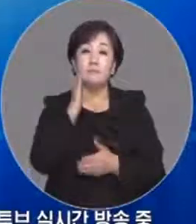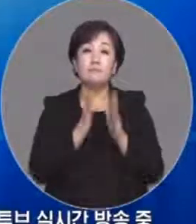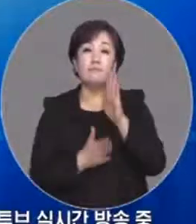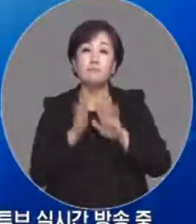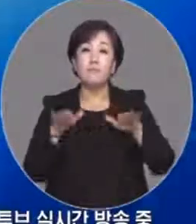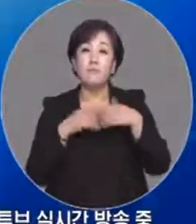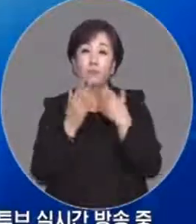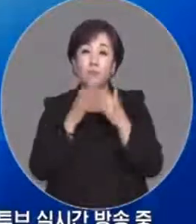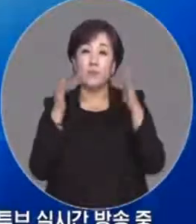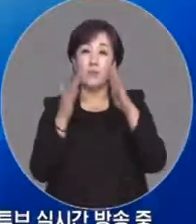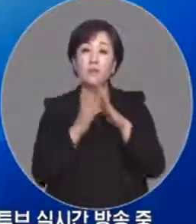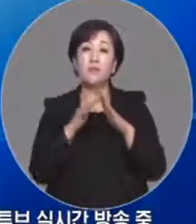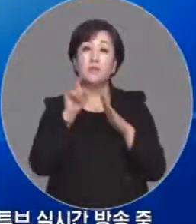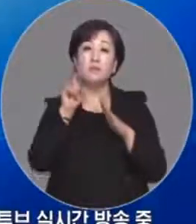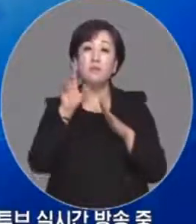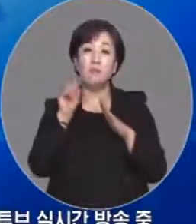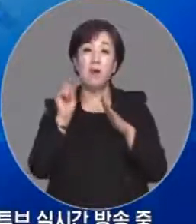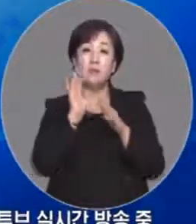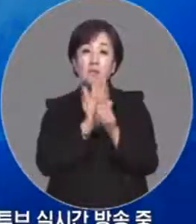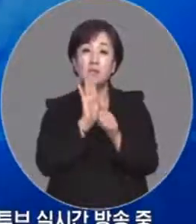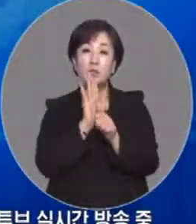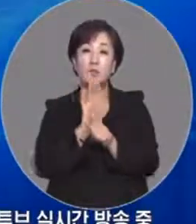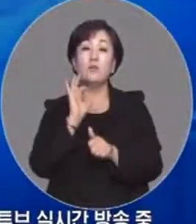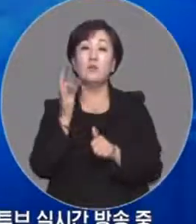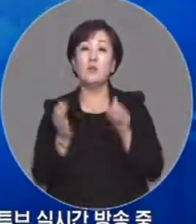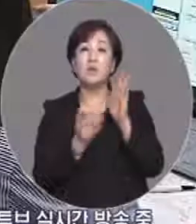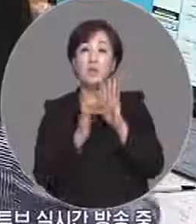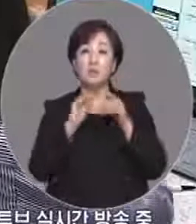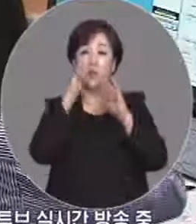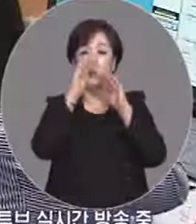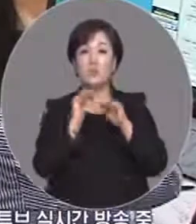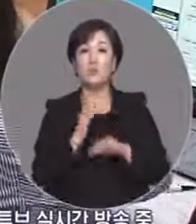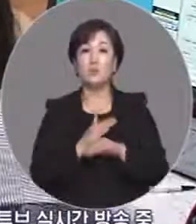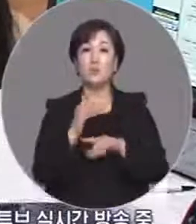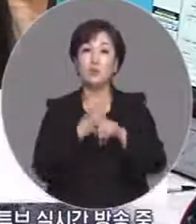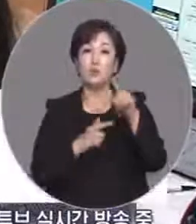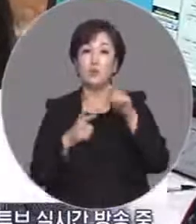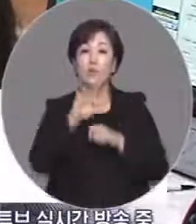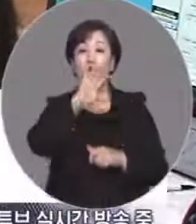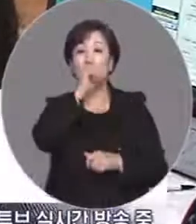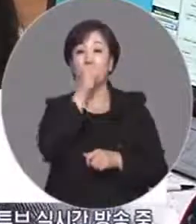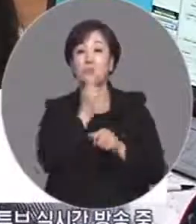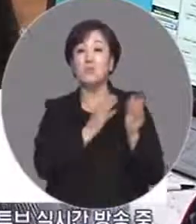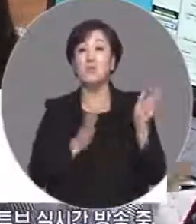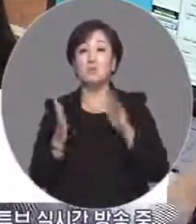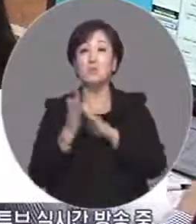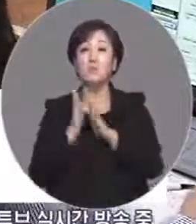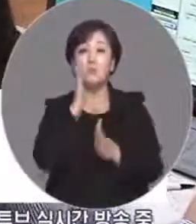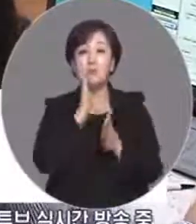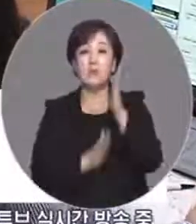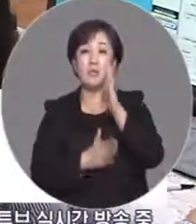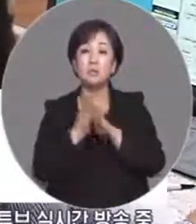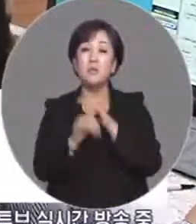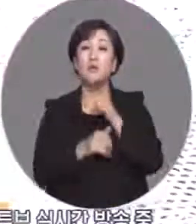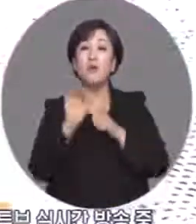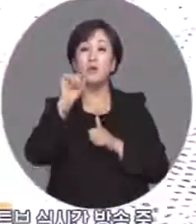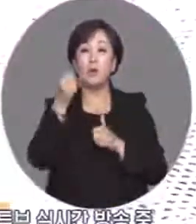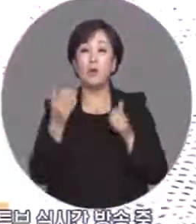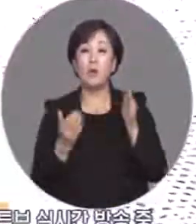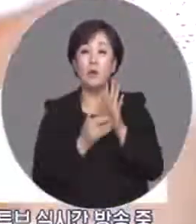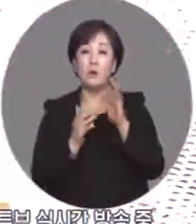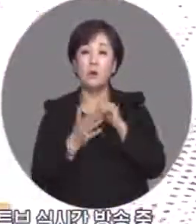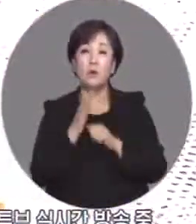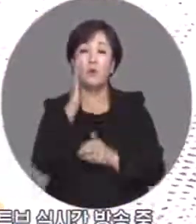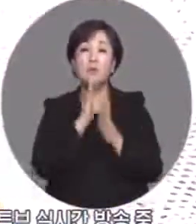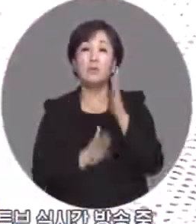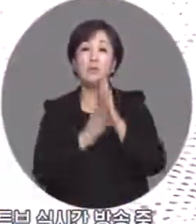울산 전체 가구에 10만 원의 긴급 재난지원금을 지급하는 내용의 추경 예산안이 울산시 의회를 통과했습니다. 이에